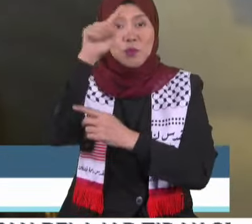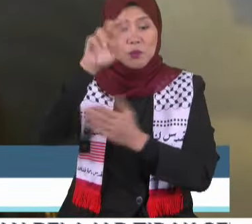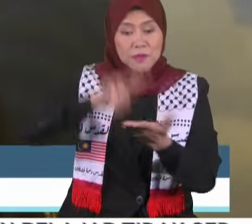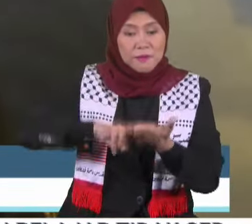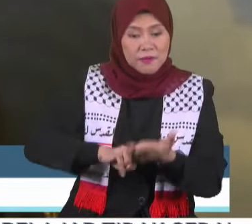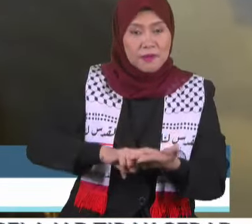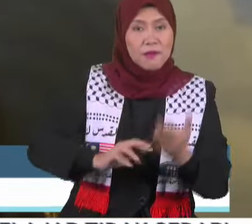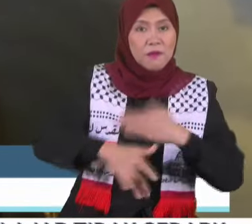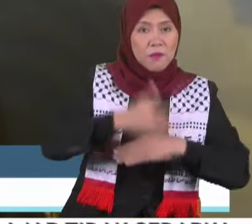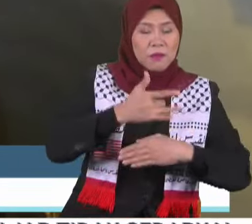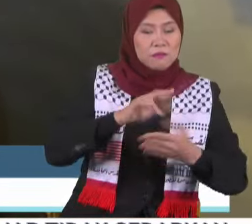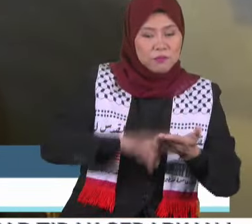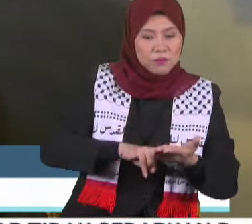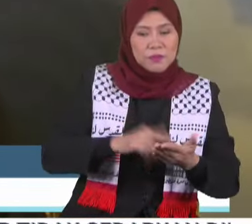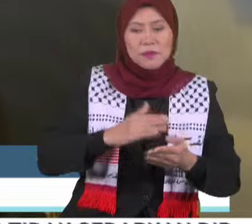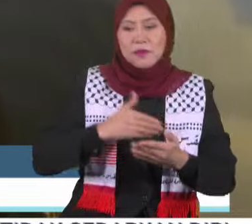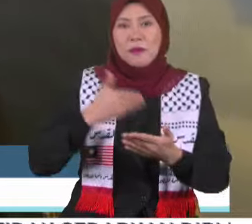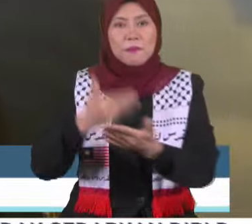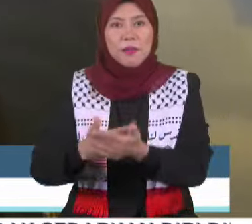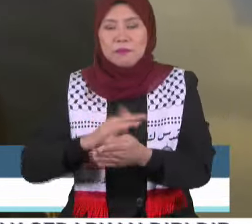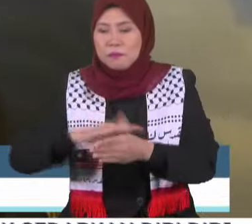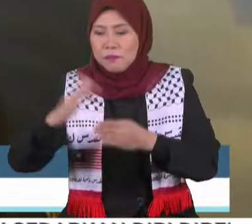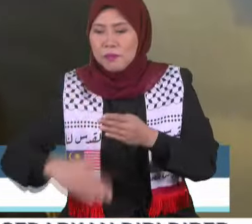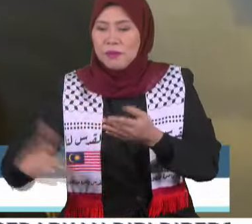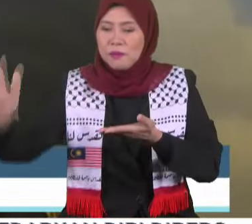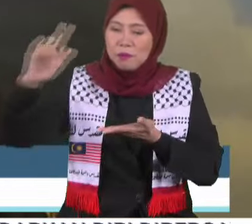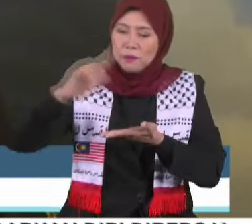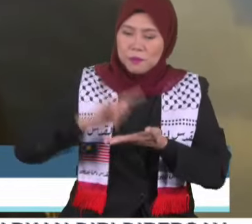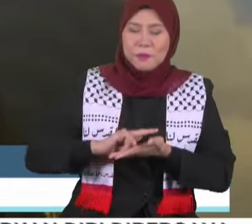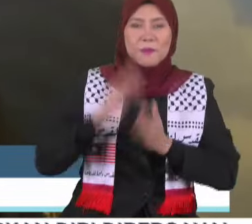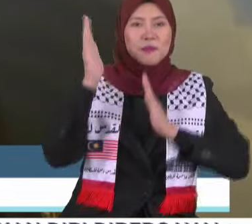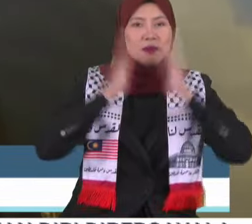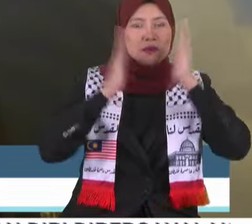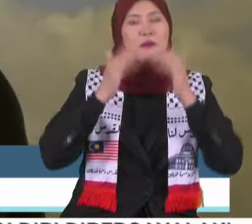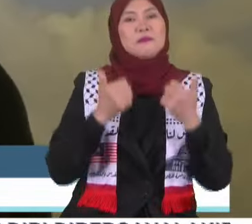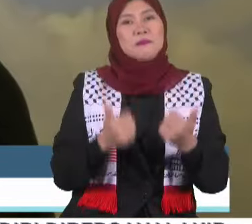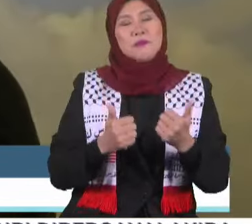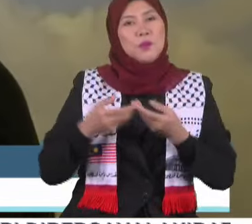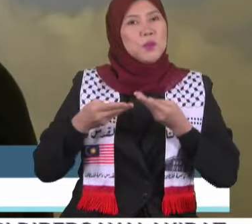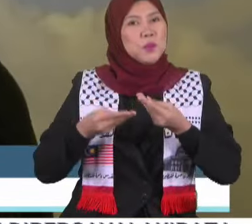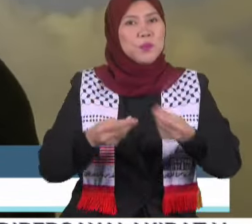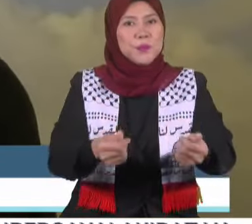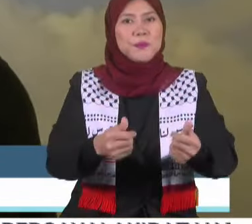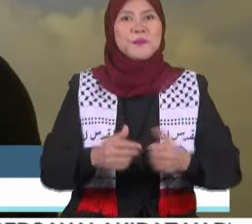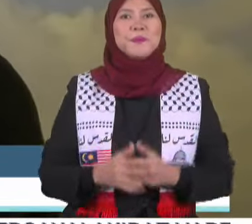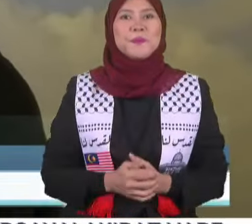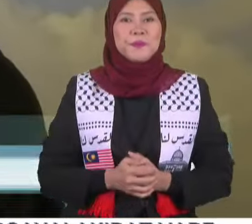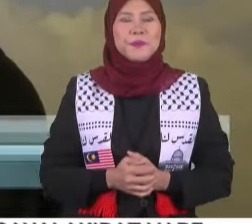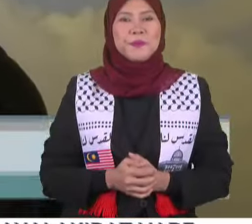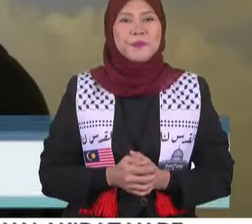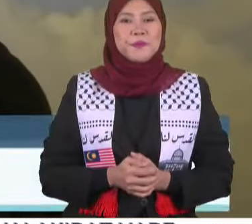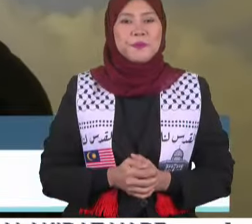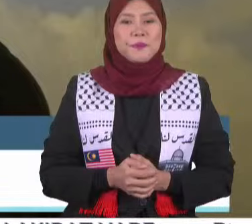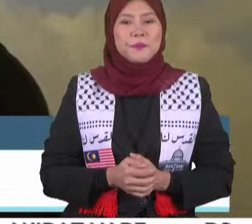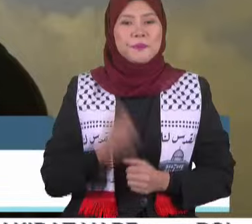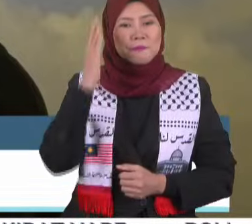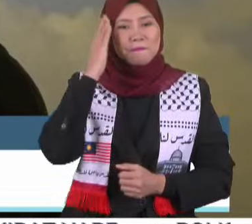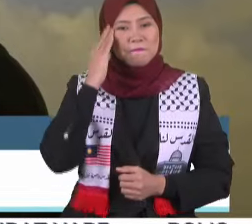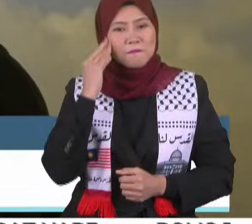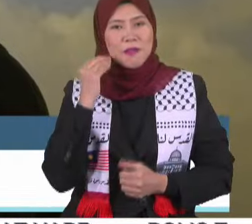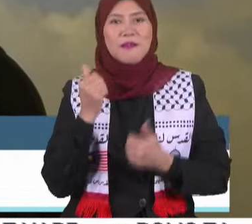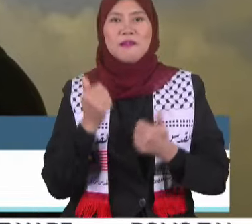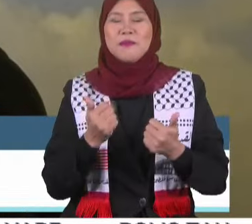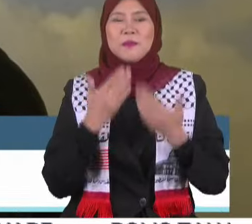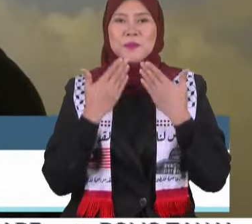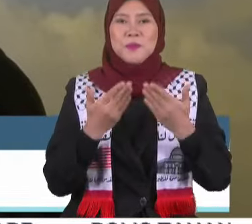pendaftaran sehinggalah kami selesai kembali ke Malaysia, semuanya berjalan dengan baik. Pengalaman sangat-sangat berharga,